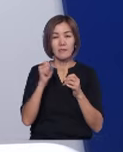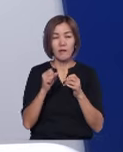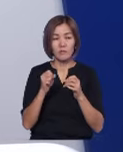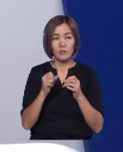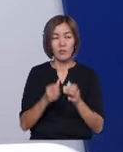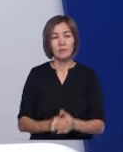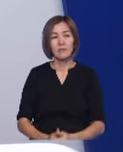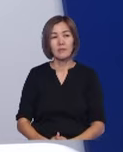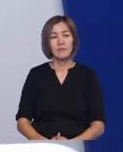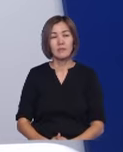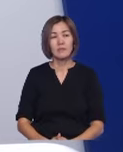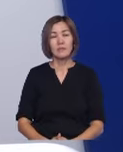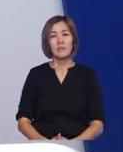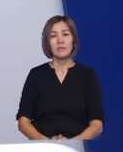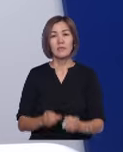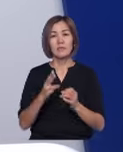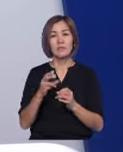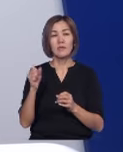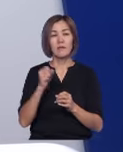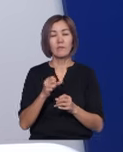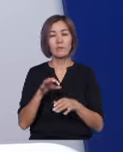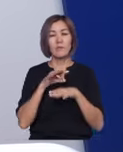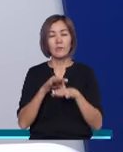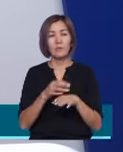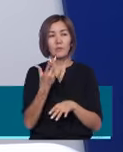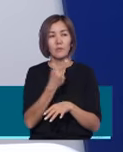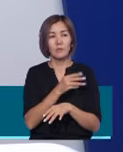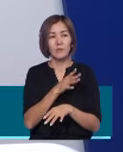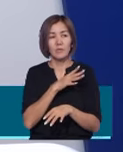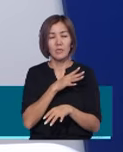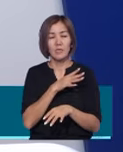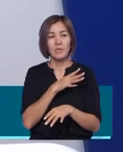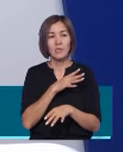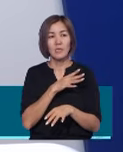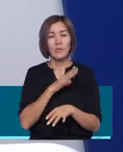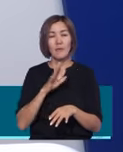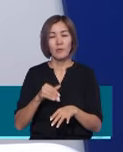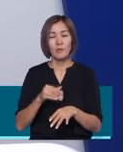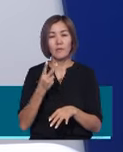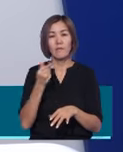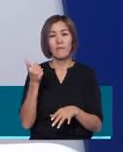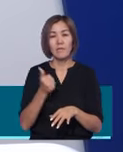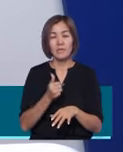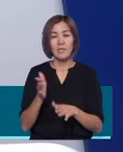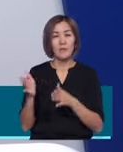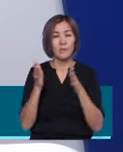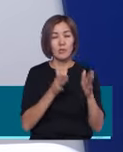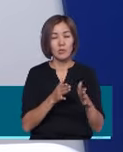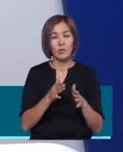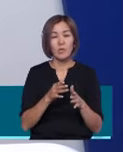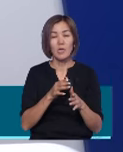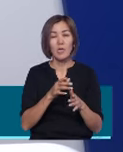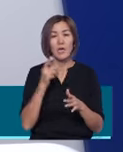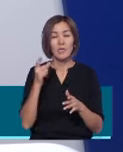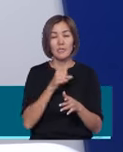августа. 22 августа произведен самостоятельный вынужденный забой коровы владельцам для личного